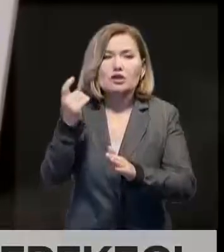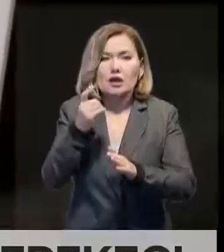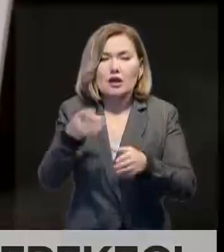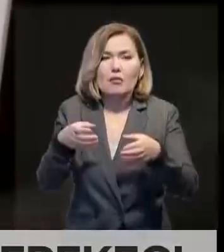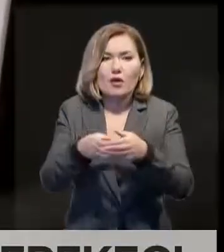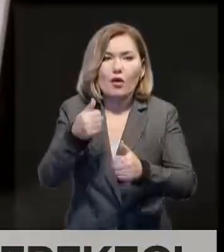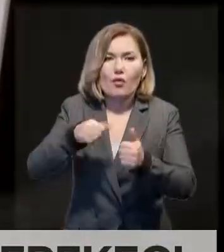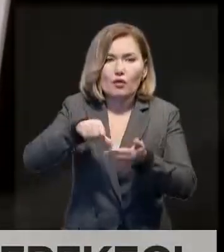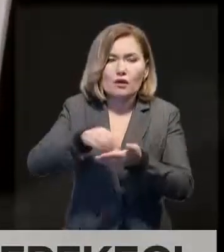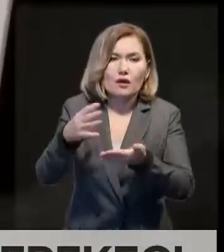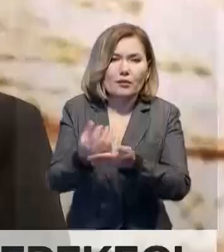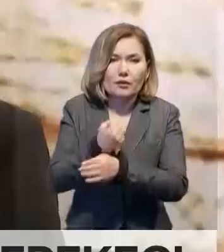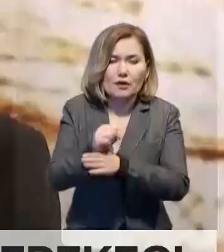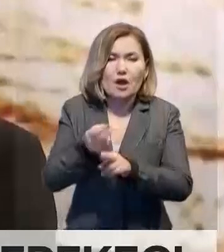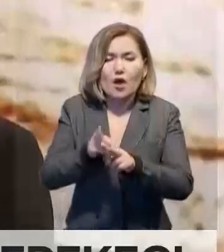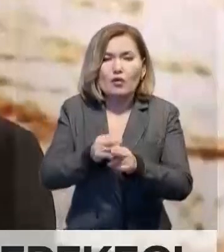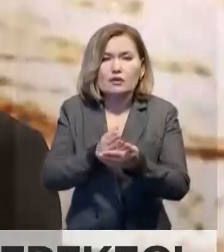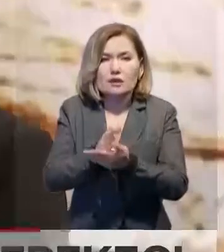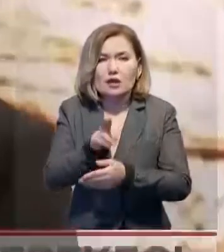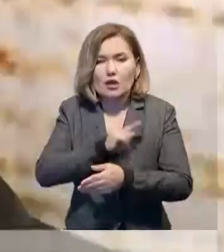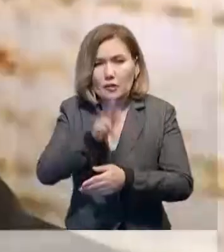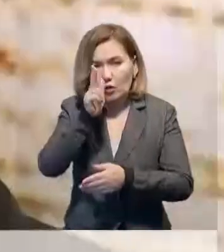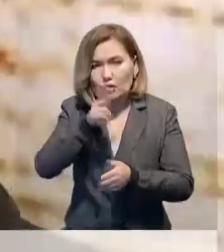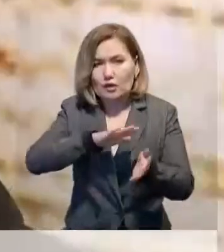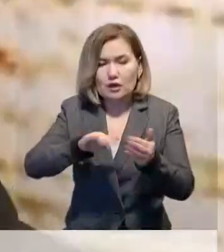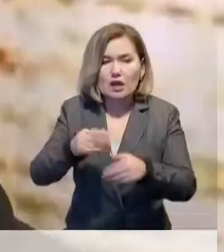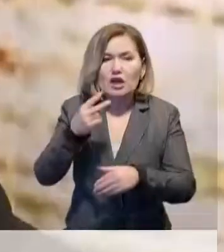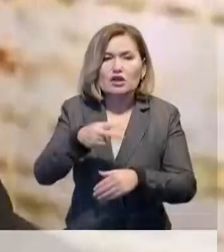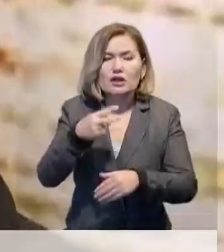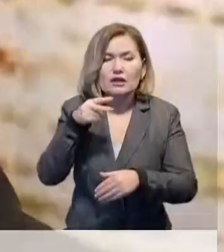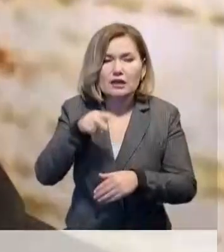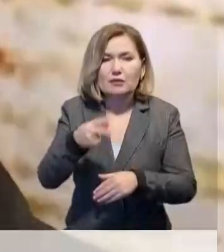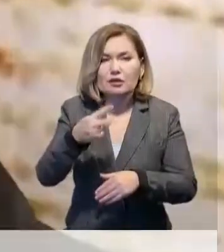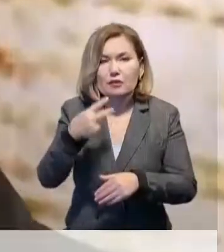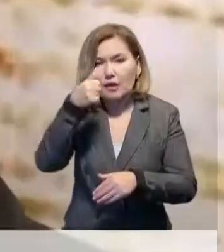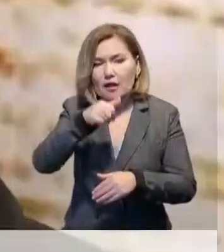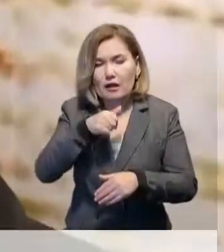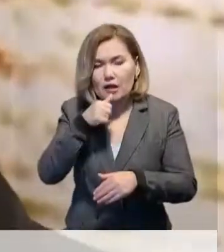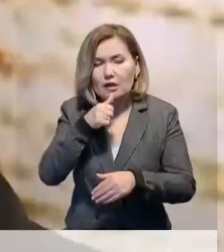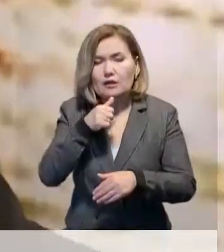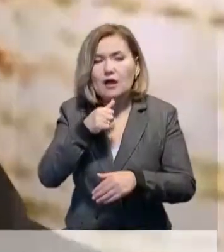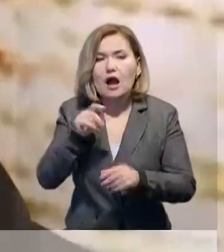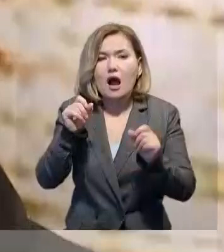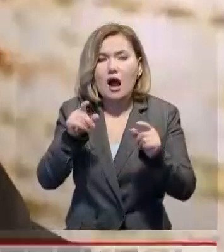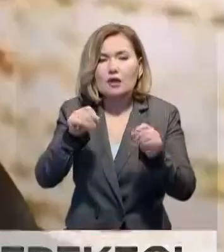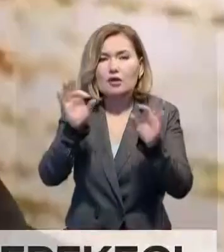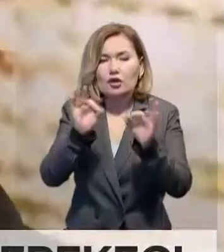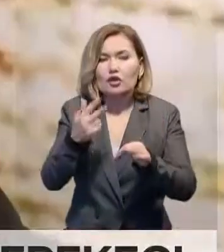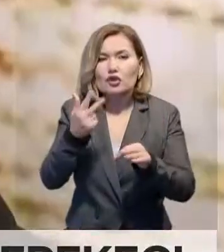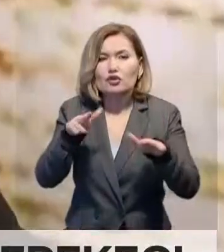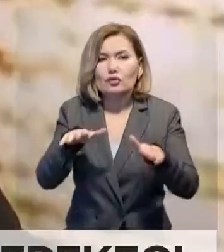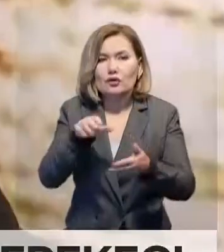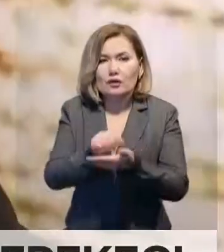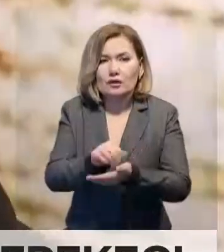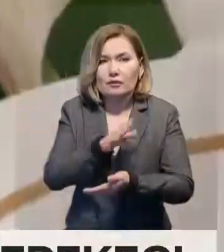жеңіп алды. Мен осы салада жүргеніме 3 жыл болды. 22-ші жылы Алтын күзде біз 3-ші орынды